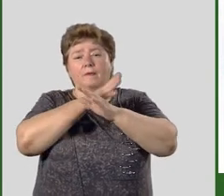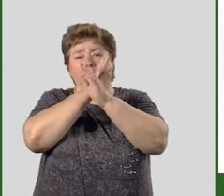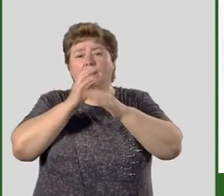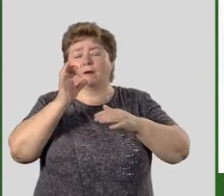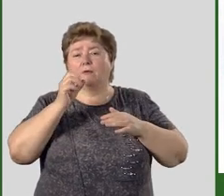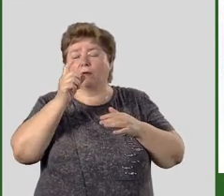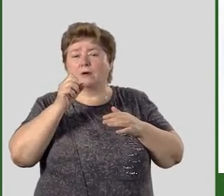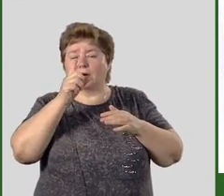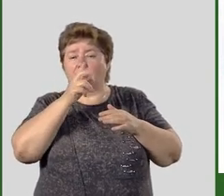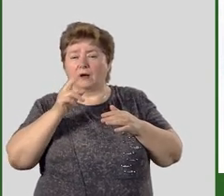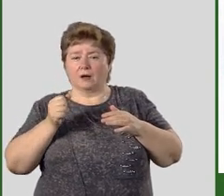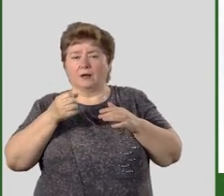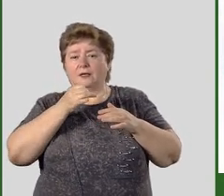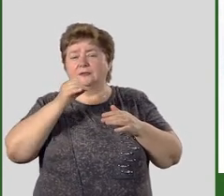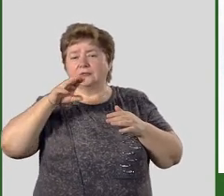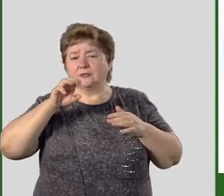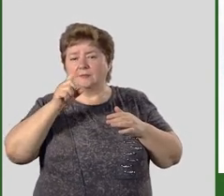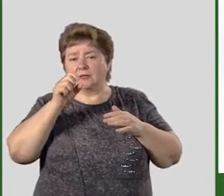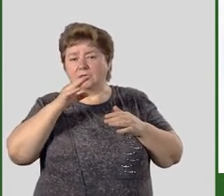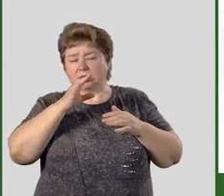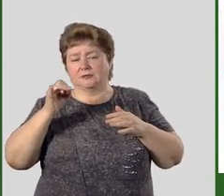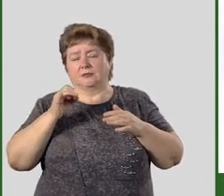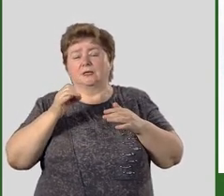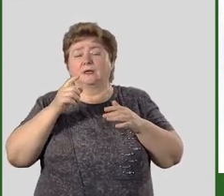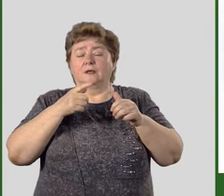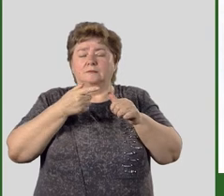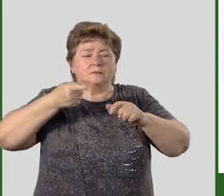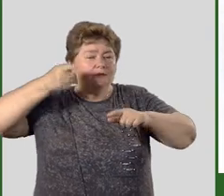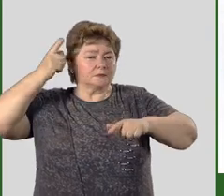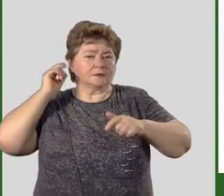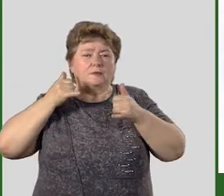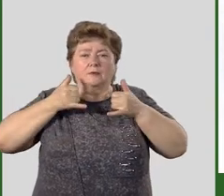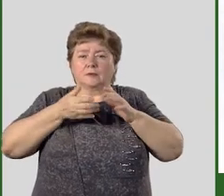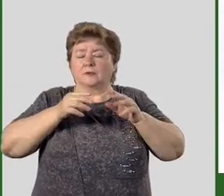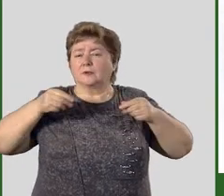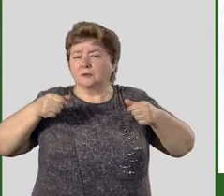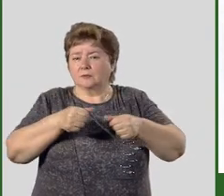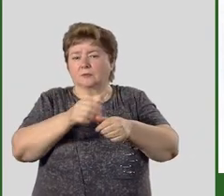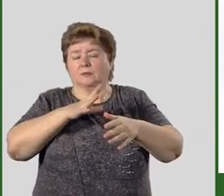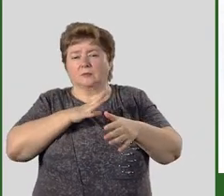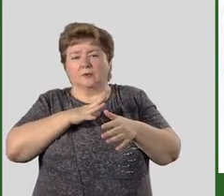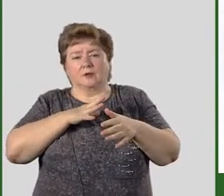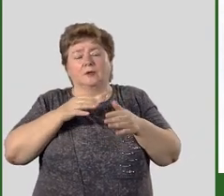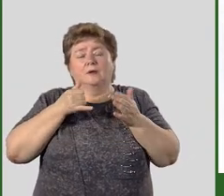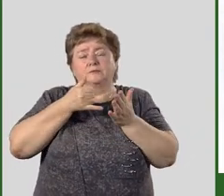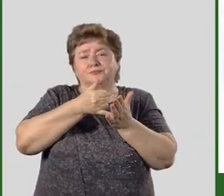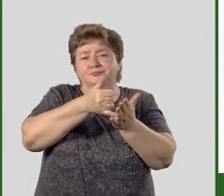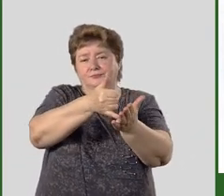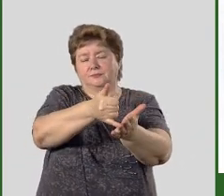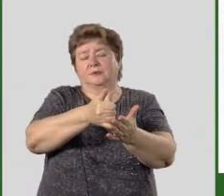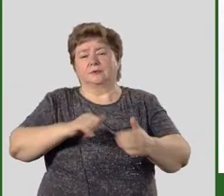нагорьях Ахагар и Тибести. Их издревле использовали в качестве караванных путей.